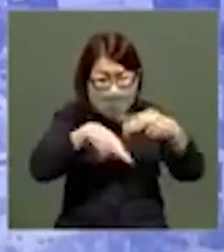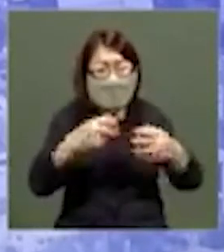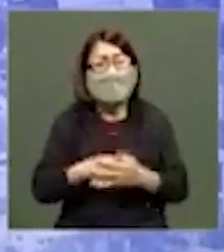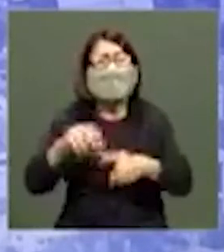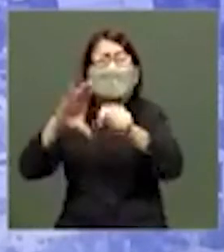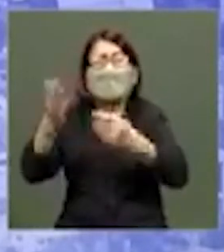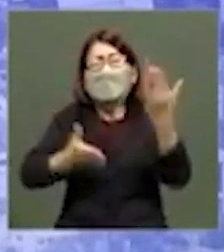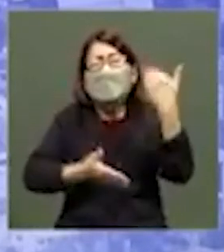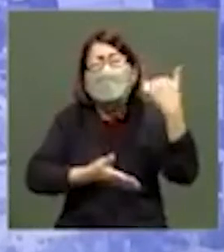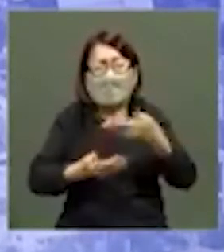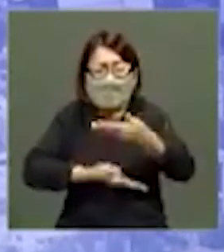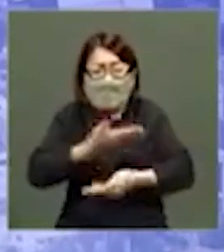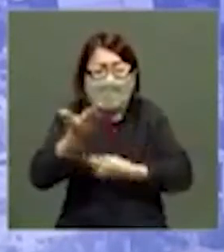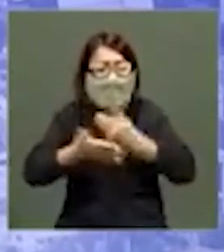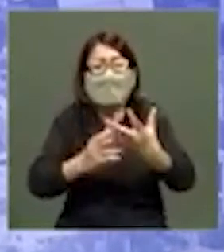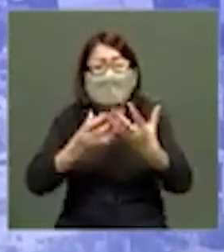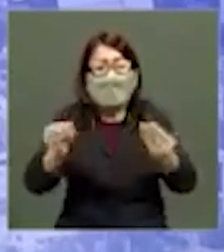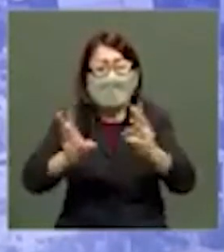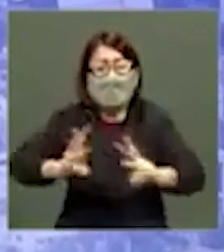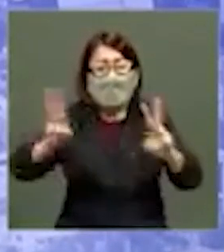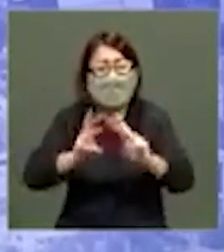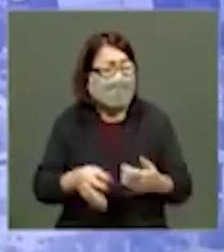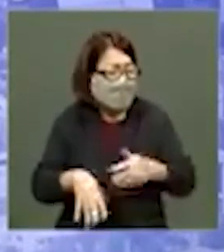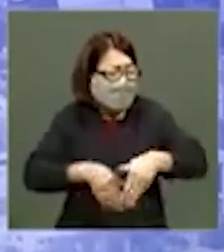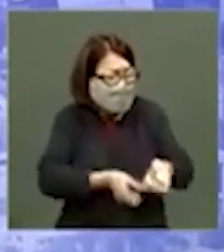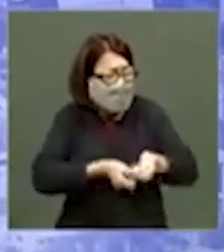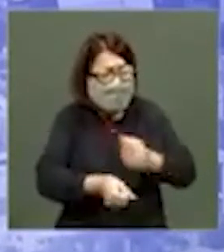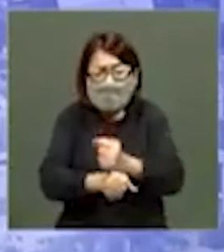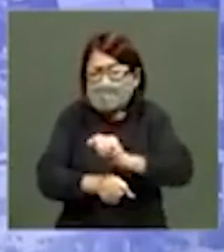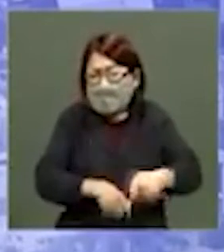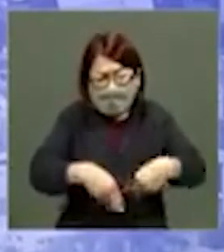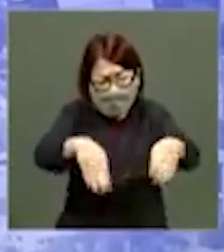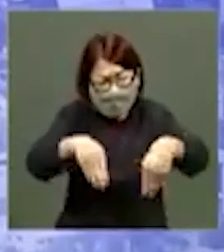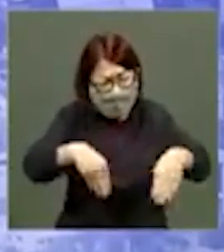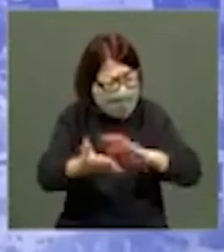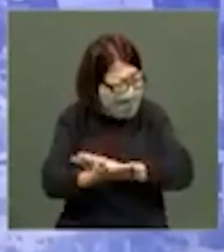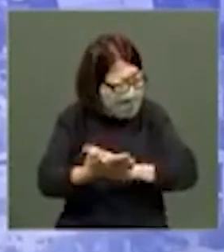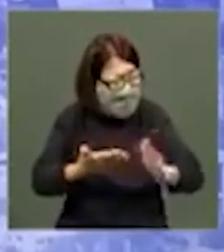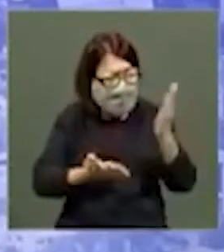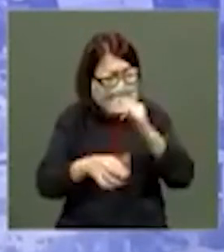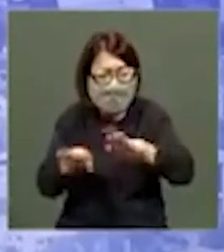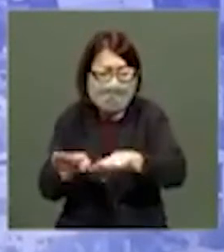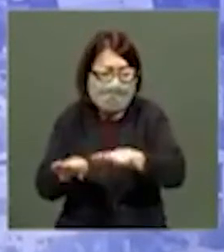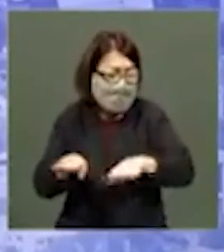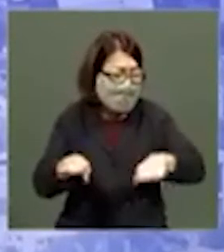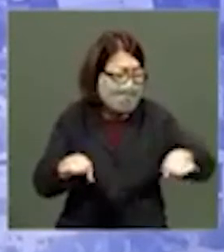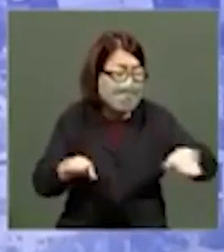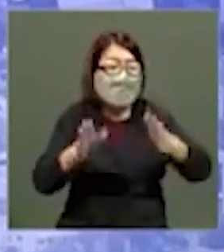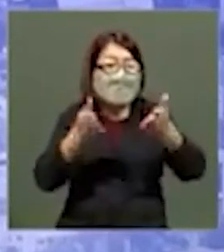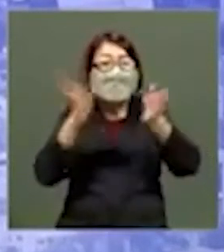ล้วนะครับปรับปรุงปูเสื่อน้ำมันวางเตียงเรียงกันไปให้อากาศถ่ายเทน